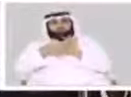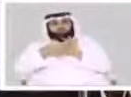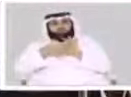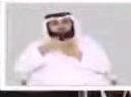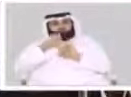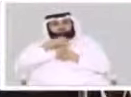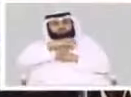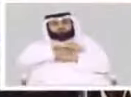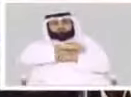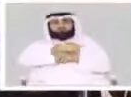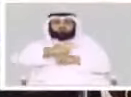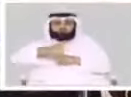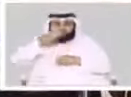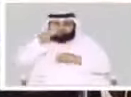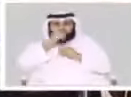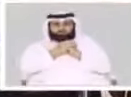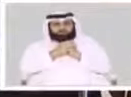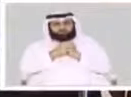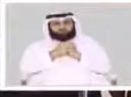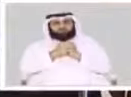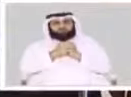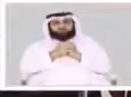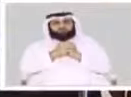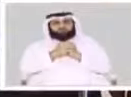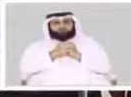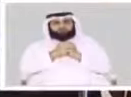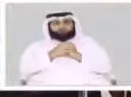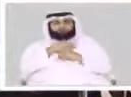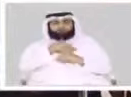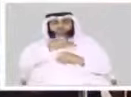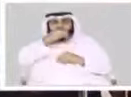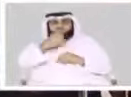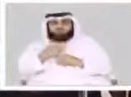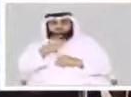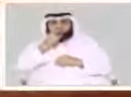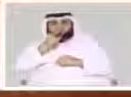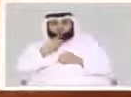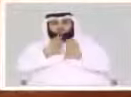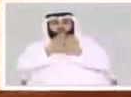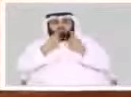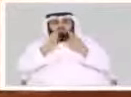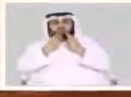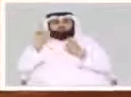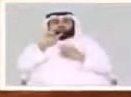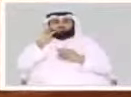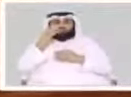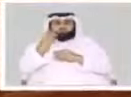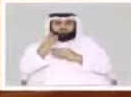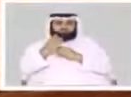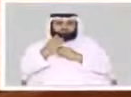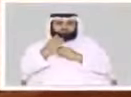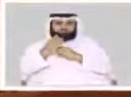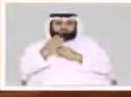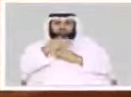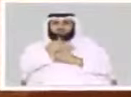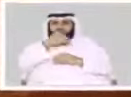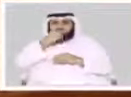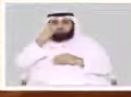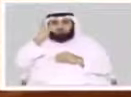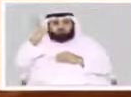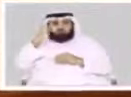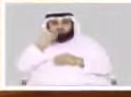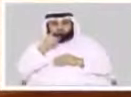العقود. ولهذا الإيمان هو بوابة الإسلام، فمن لم يؤمن بالله عز